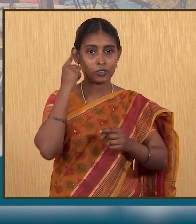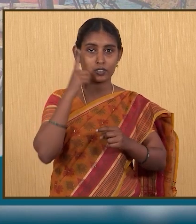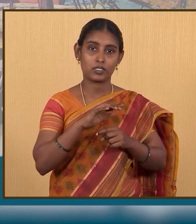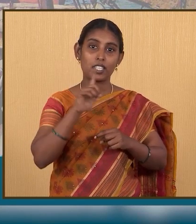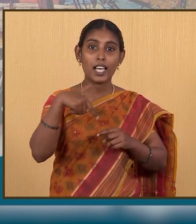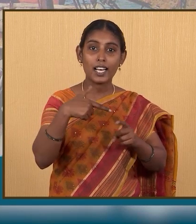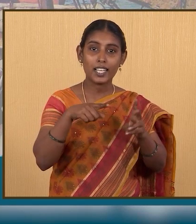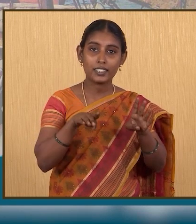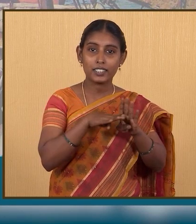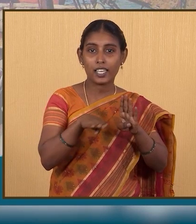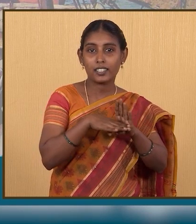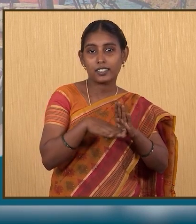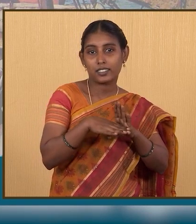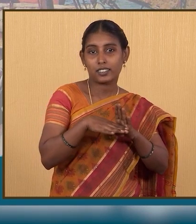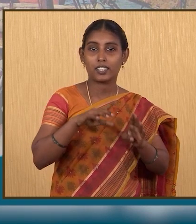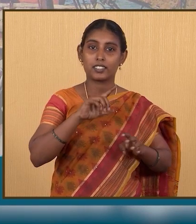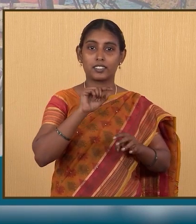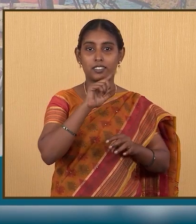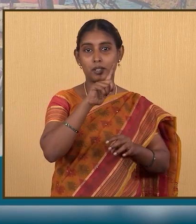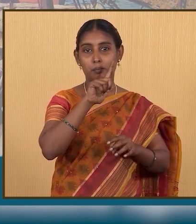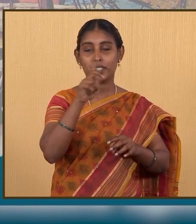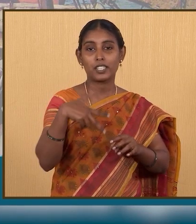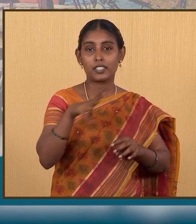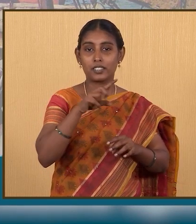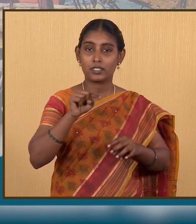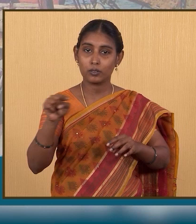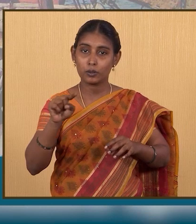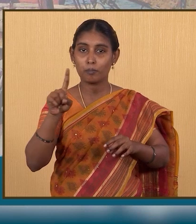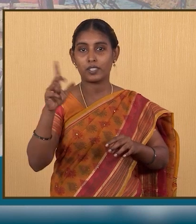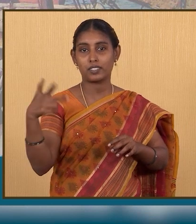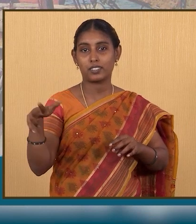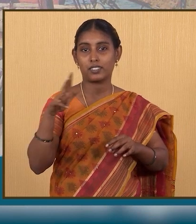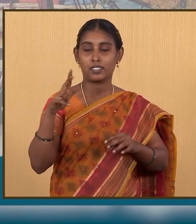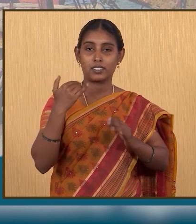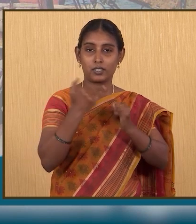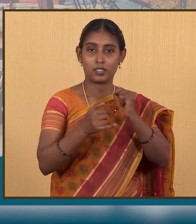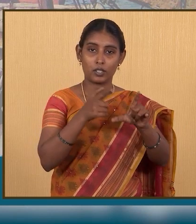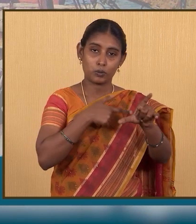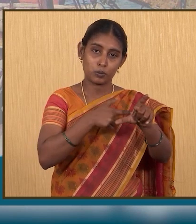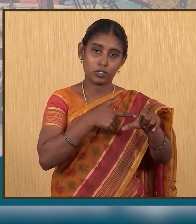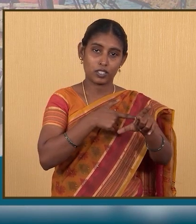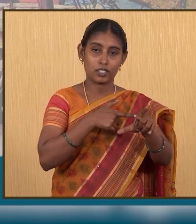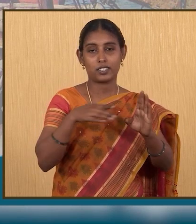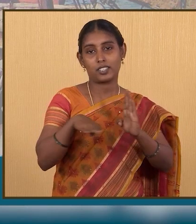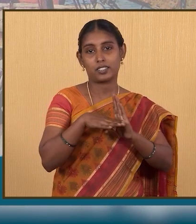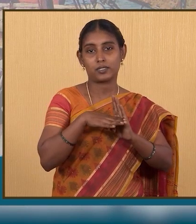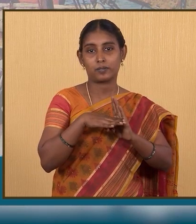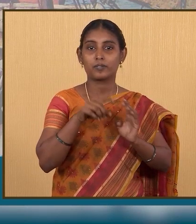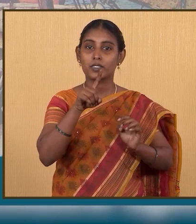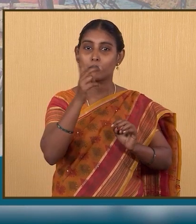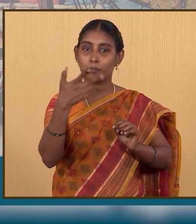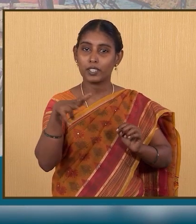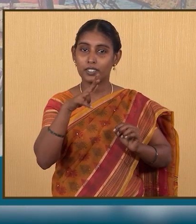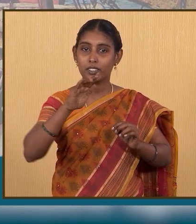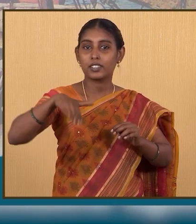நம்ம 7 வகுப்பில் படிச்சிருப்போம். கிபி 8 நூற்றாண்டு முதல் 18 நூற்றாண்டு வரையிலான காலத்தை இடைக்காலம்னு பார்த்துருக்கோம்.